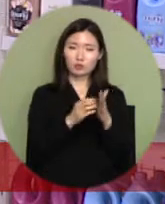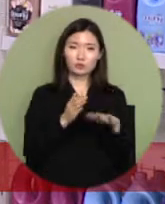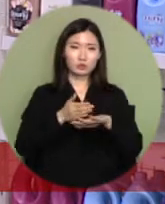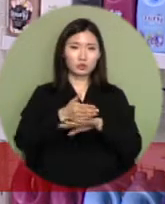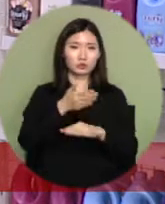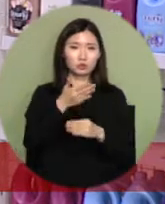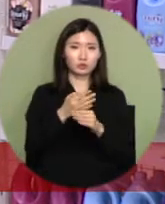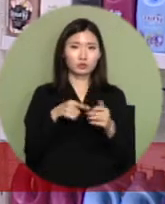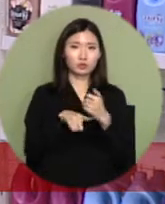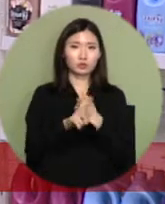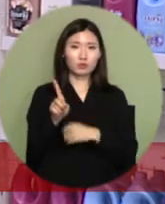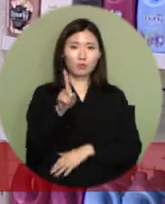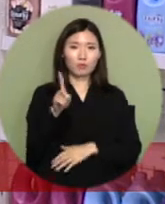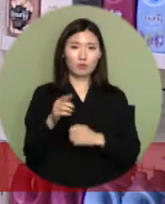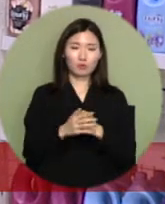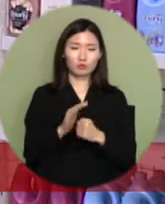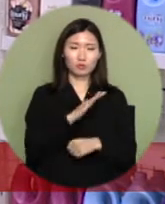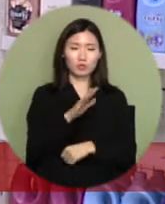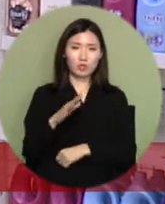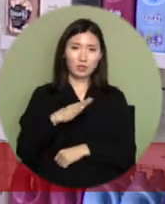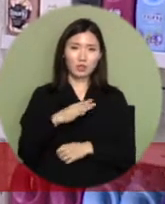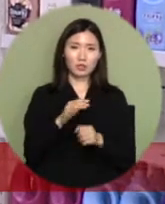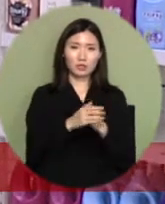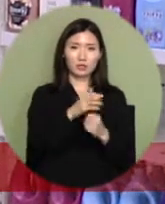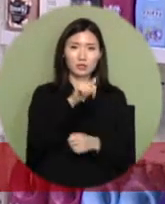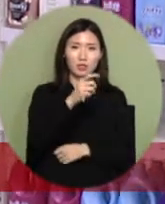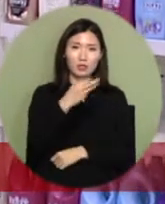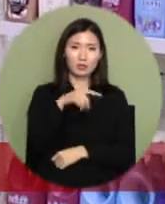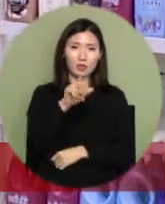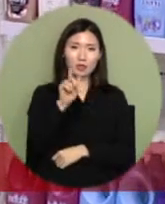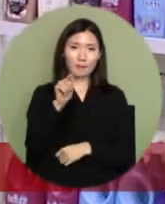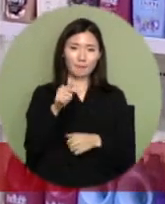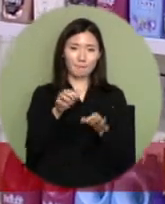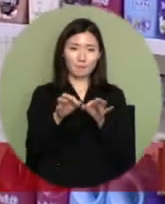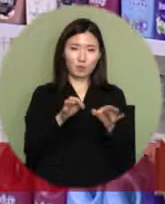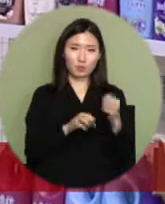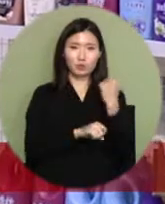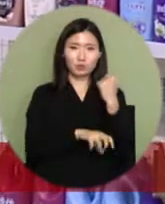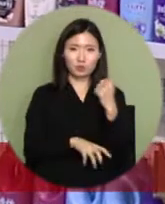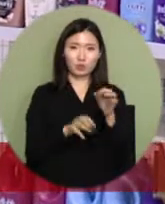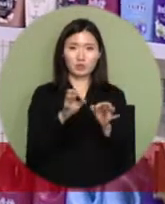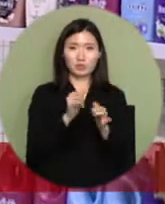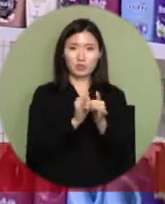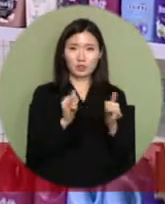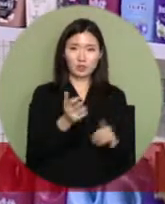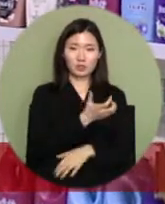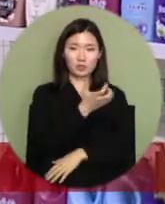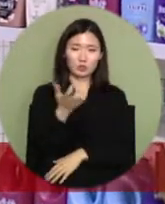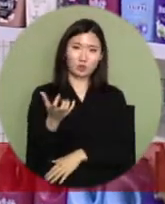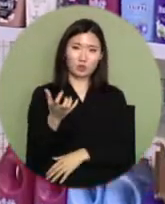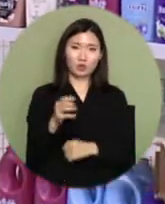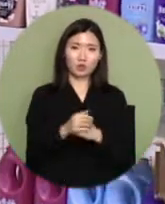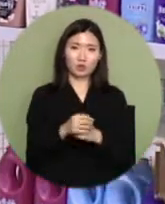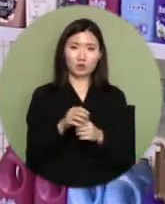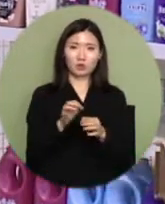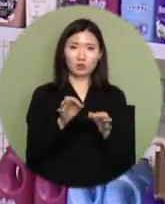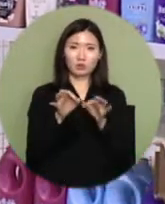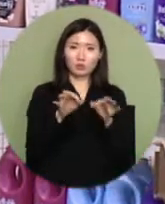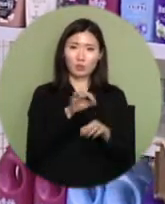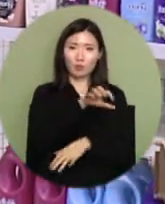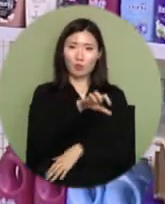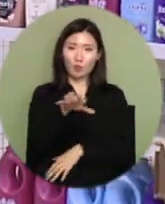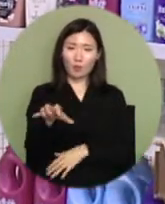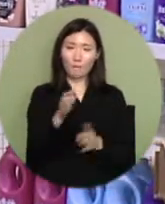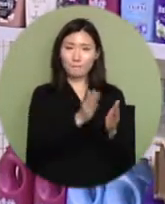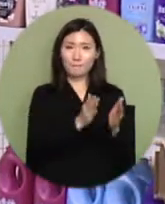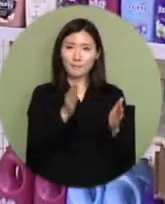있는데 이유는 저희가 가락몰로 기존 상인들을 이전하고 있기 때문에 기존 상인들하고 점포 배정이라든가 위치